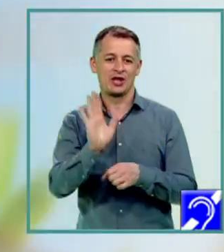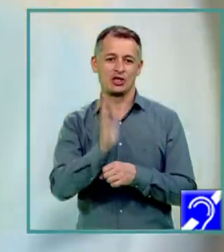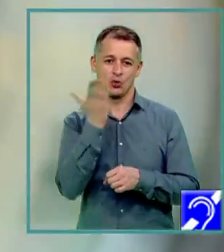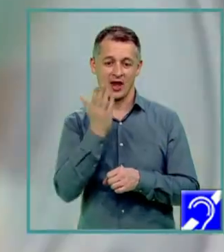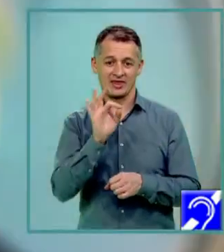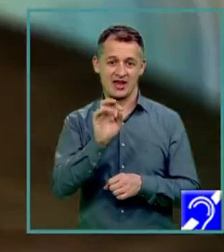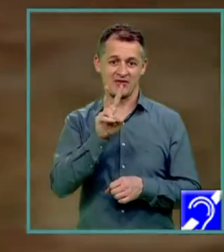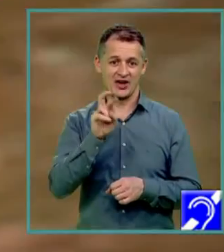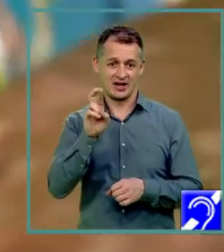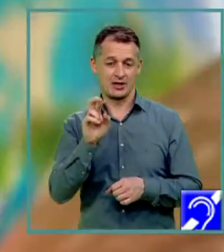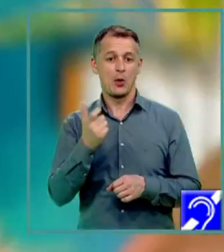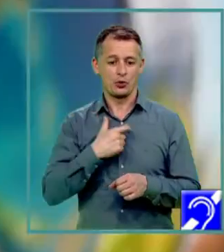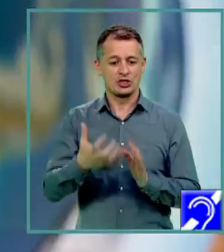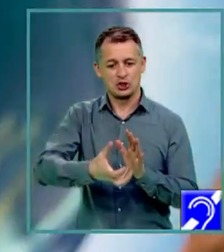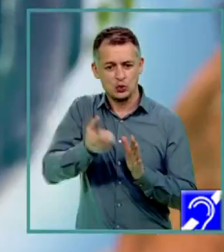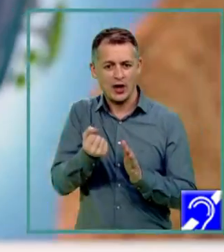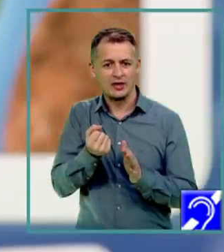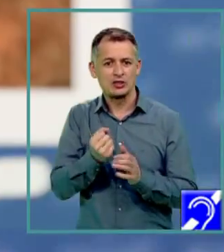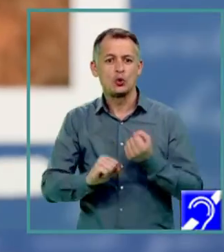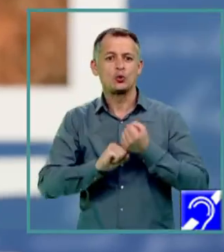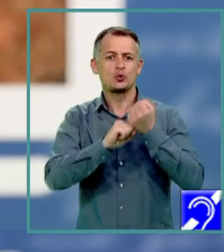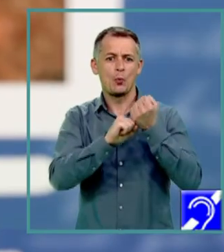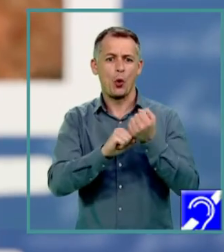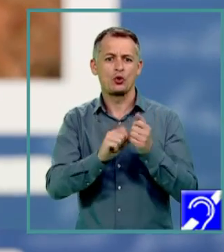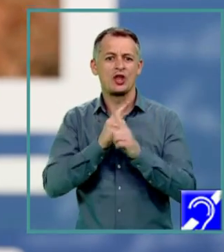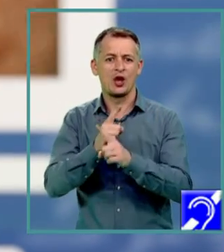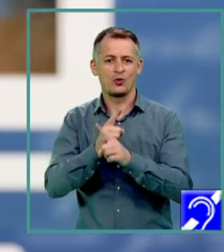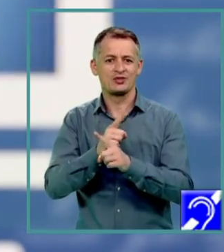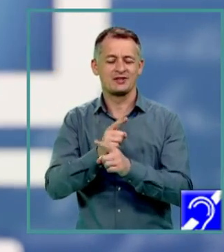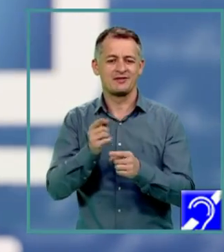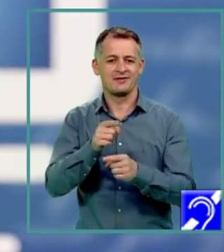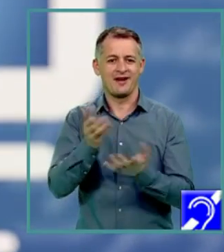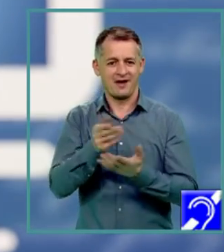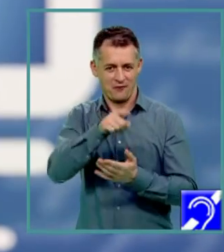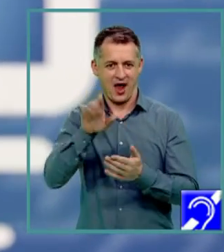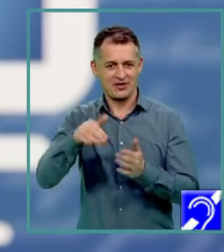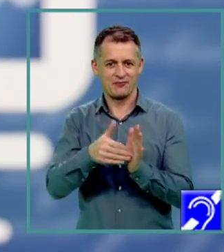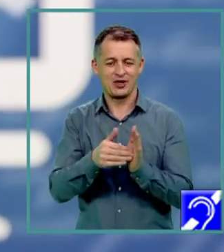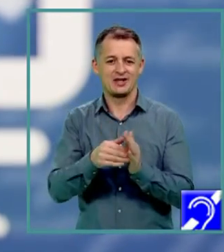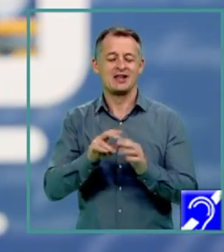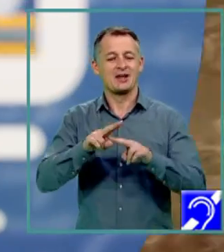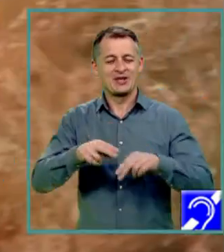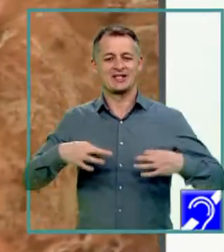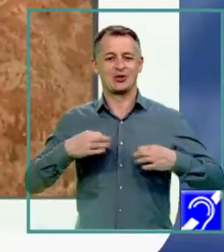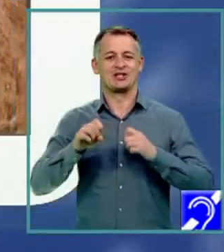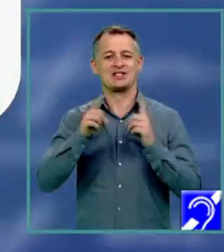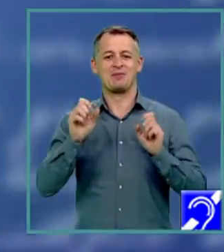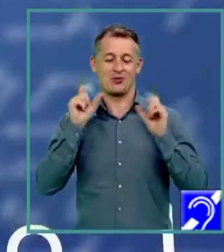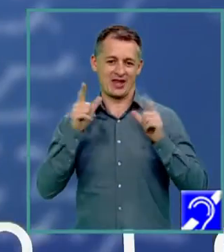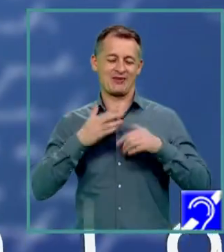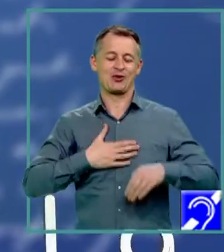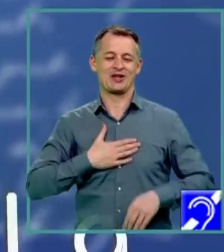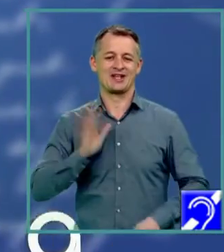de Unde puteți descărca suporturile de curs de care aveți nevoie rămâne sănătoși zi minunată vă doresc